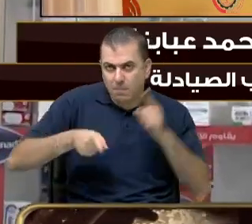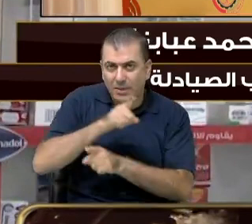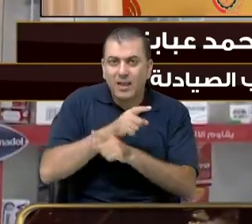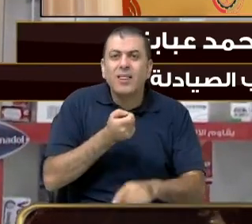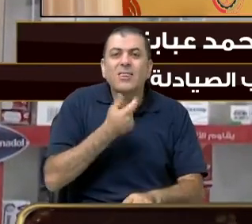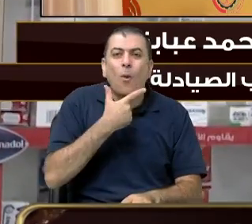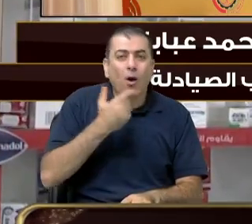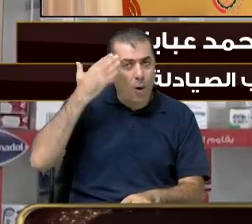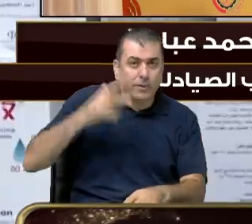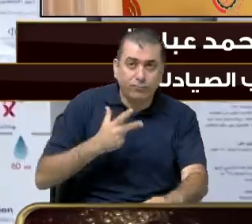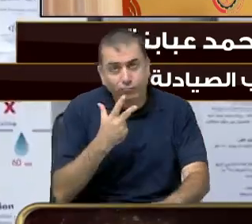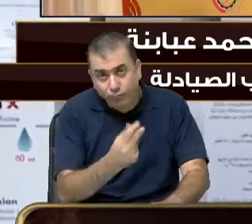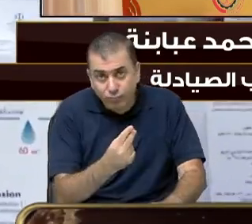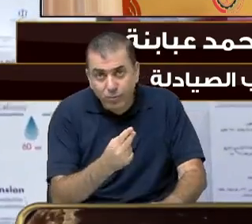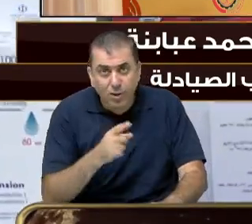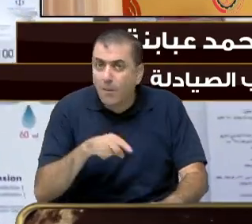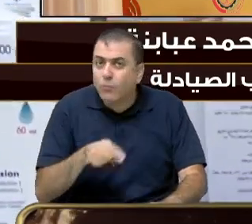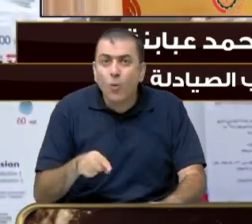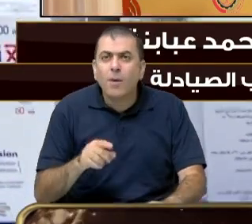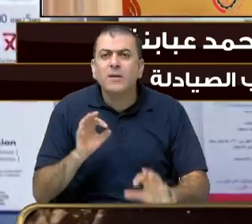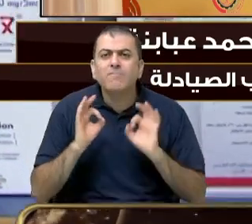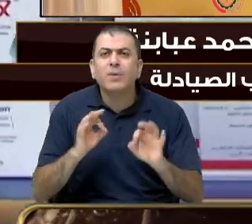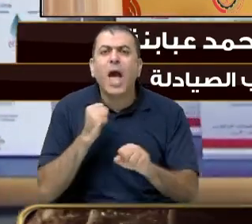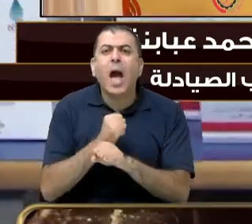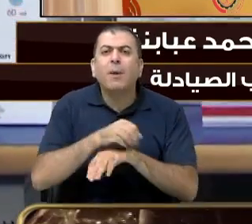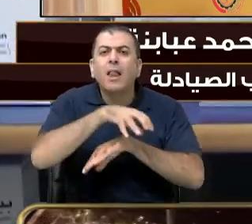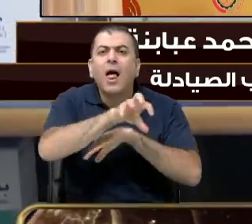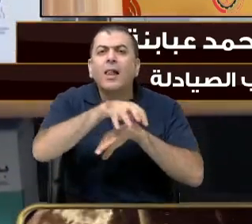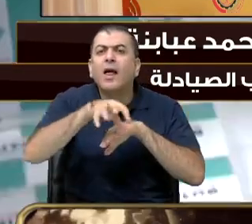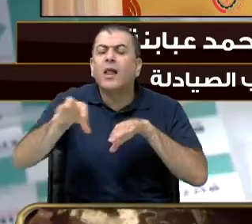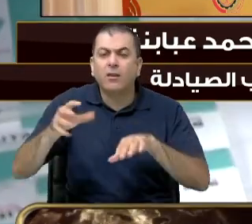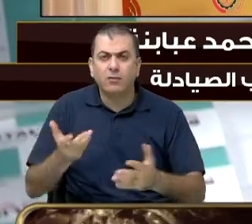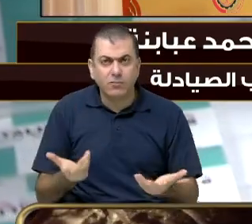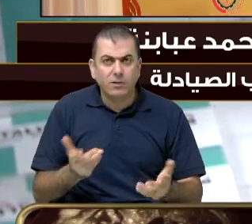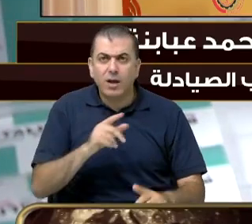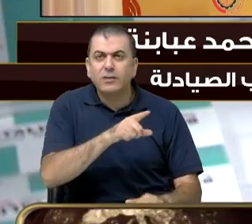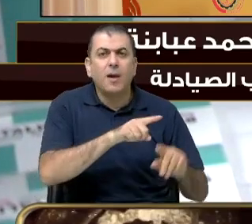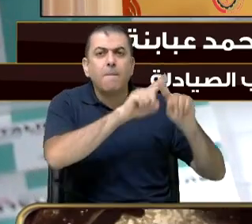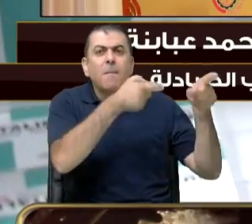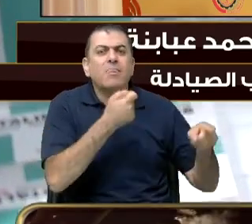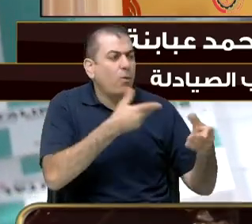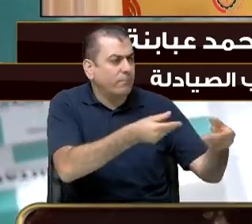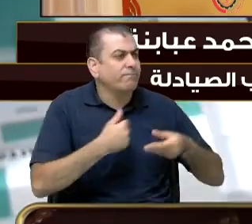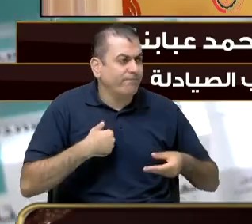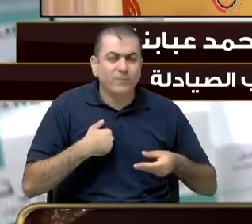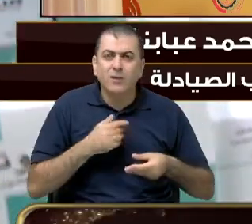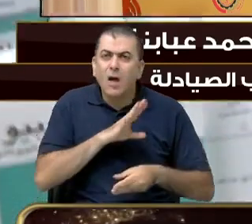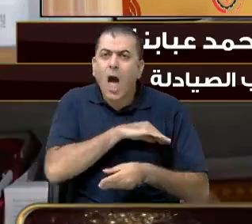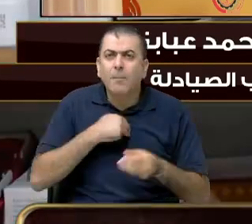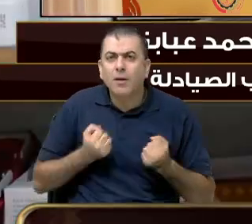وعملية التوصيل يجب أن تكون إذا كان لابد من ذلك ووضع أسس، الصيدلاني هو الذي يقوم بعملية تسليم